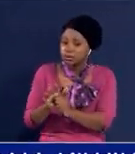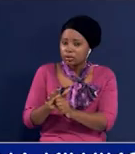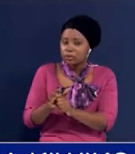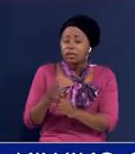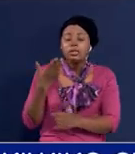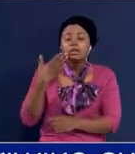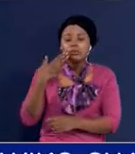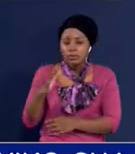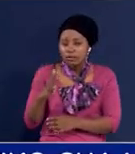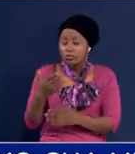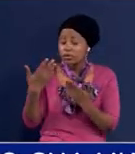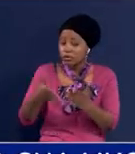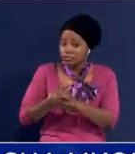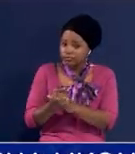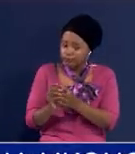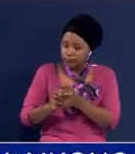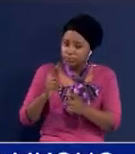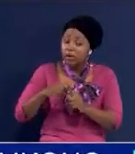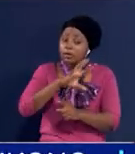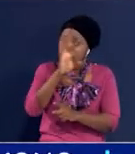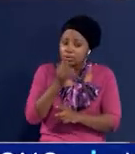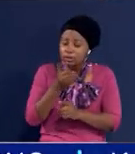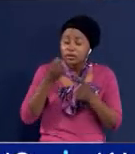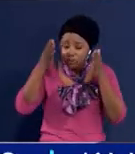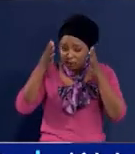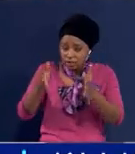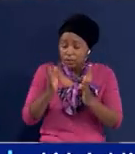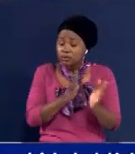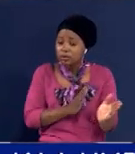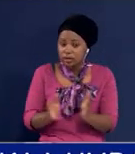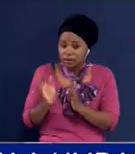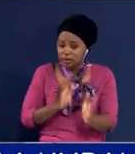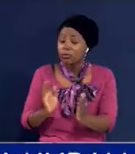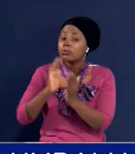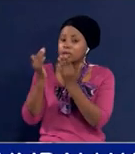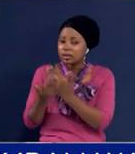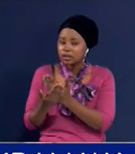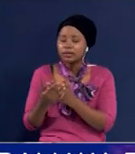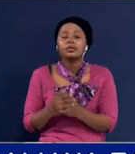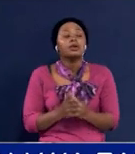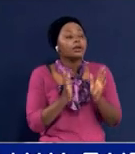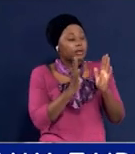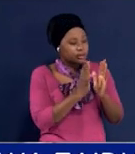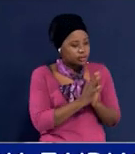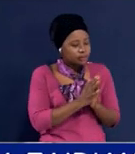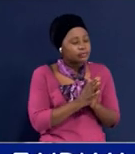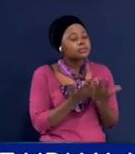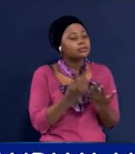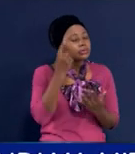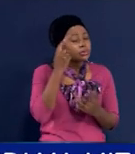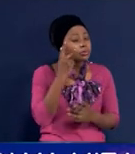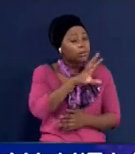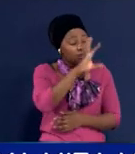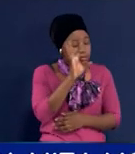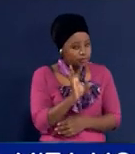sana kunawa mikono mara kwa mara na kuzingatia taratibu nyingine za kujikinga na huu ugonjwa. Asante sana. Kwa hiyo katao na watazamaji wengine popote pale mlipo,